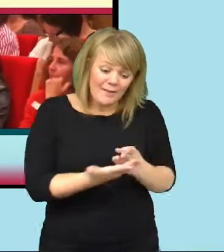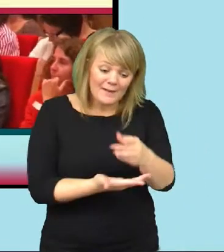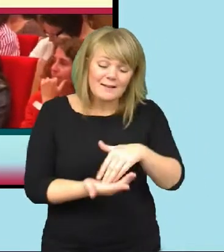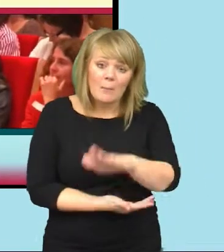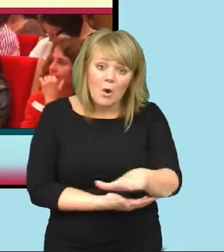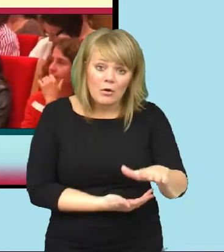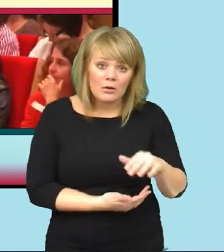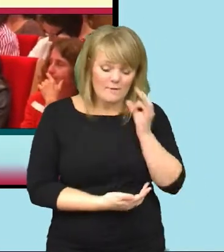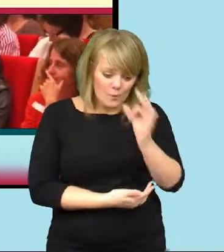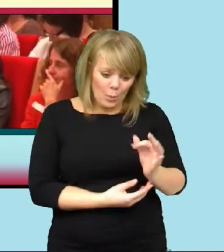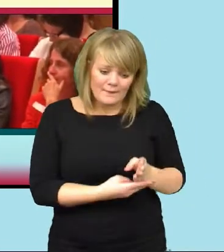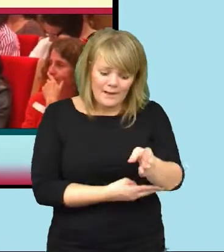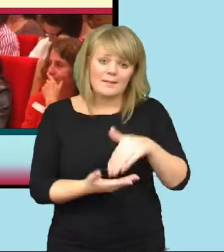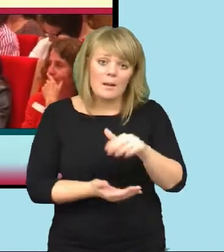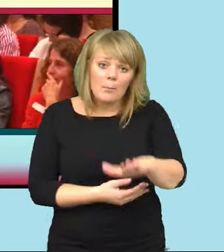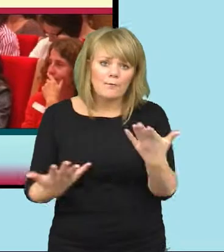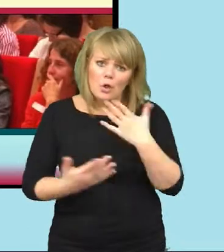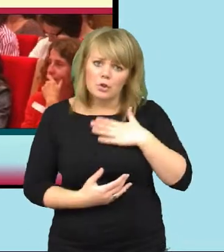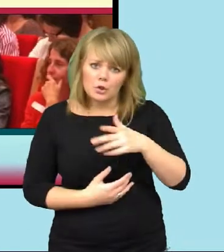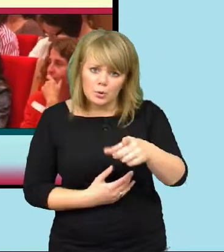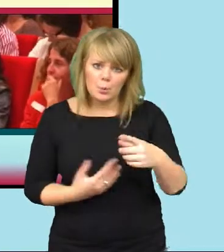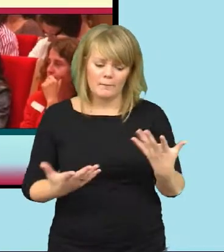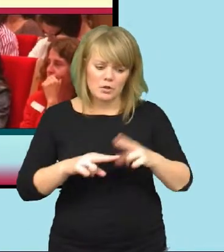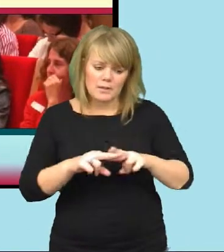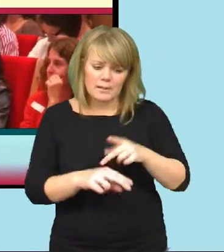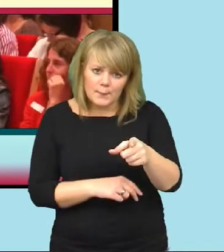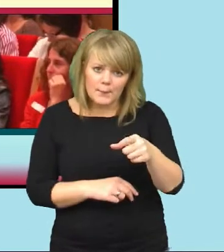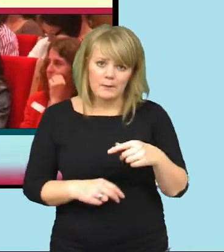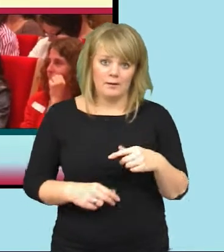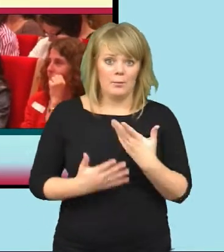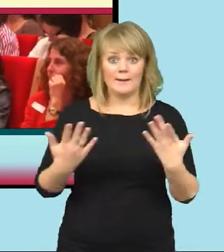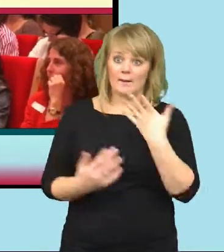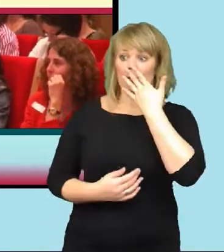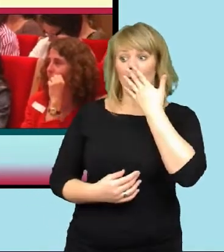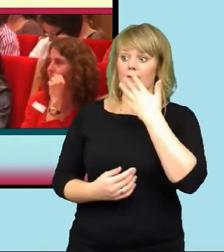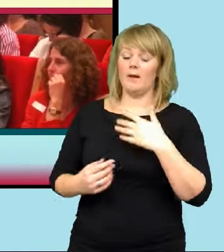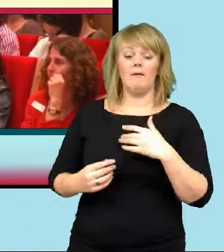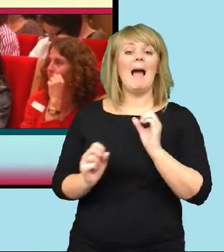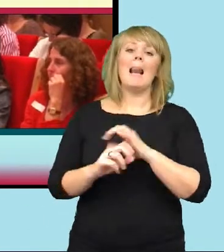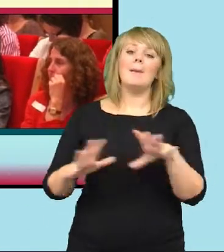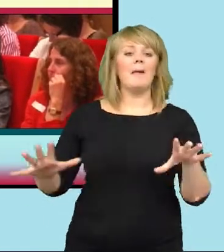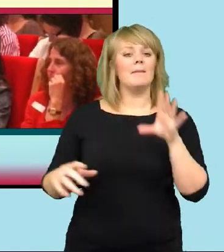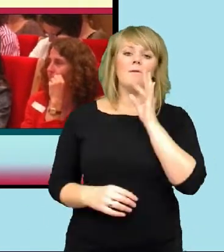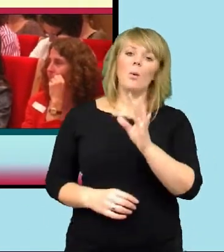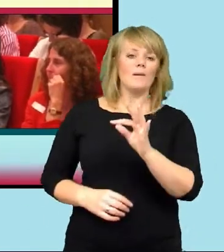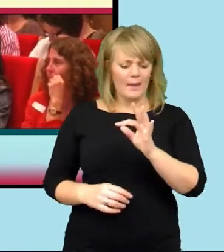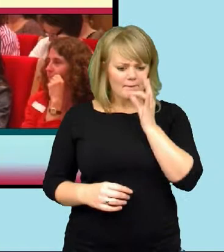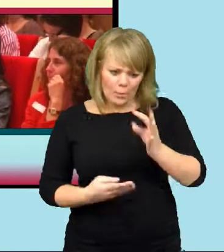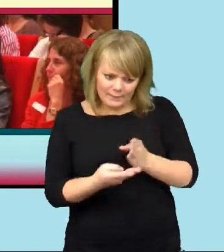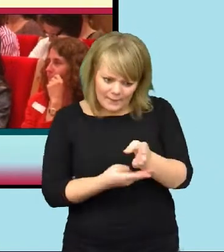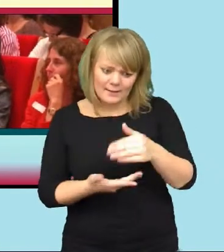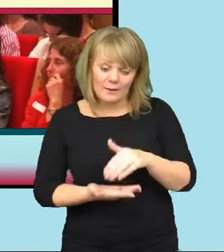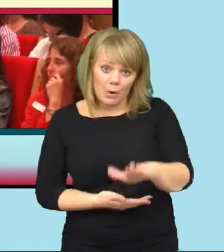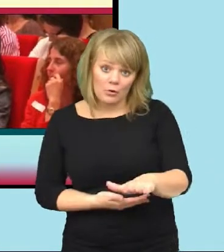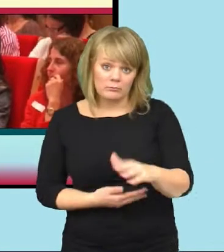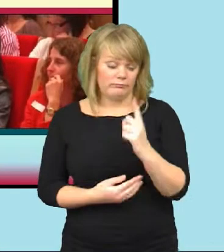direkt. Vad tycker du och hur känner du för det här? Och hur, istället för att prata allmänt till båda. Det är det enda